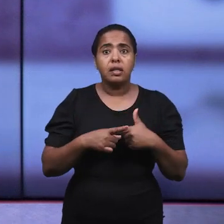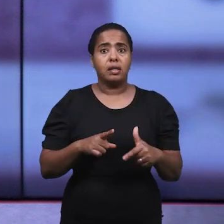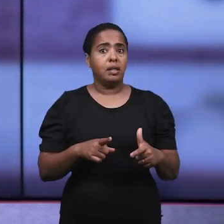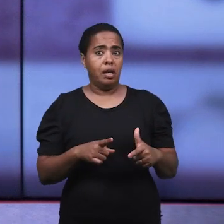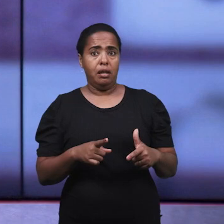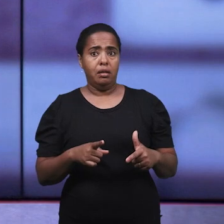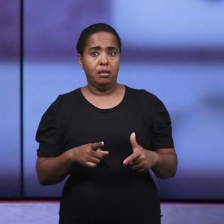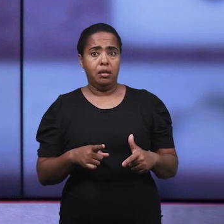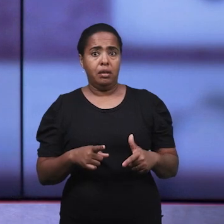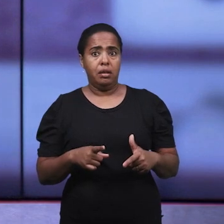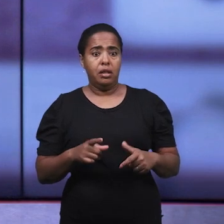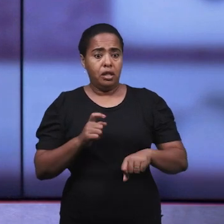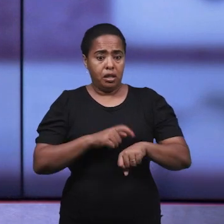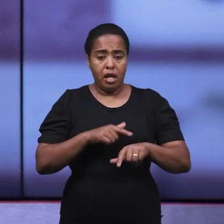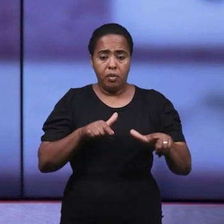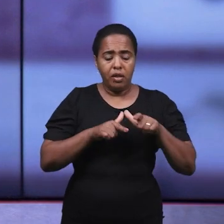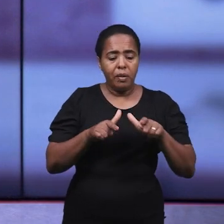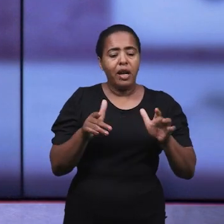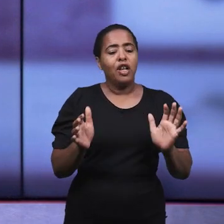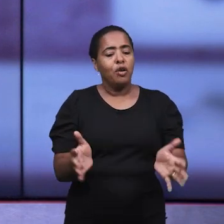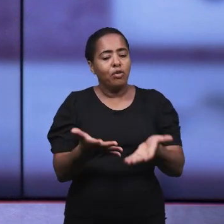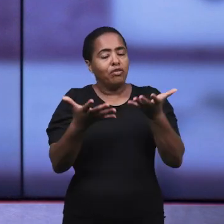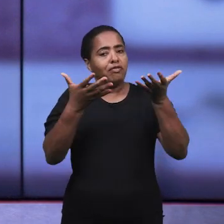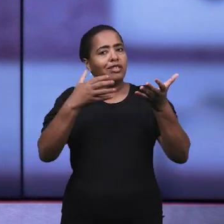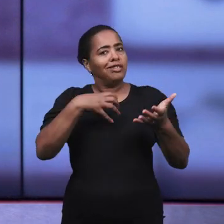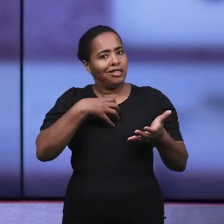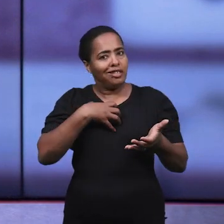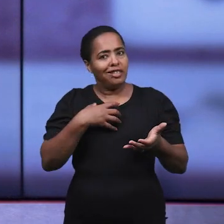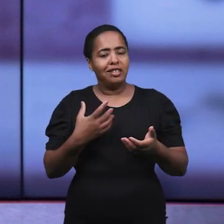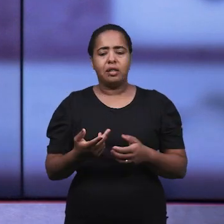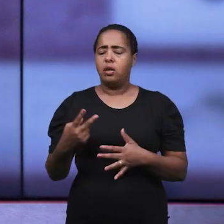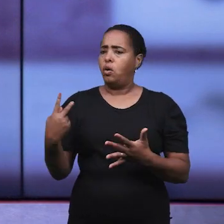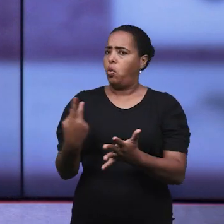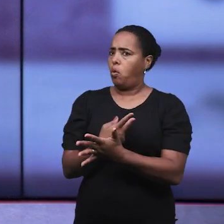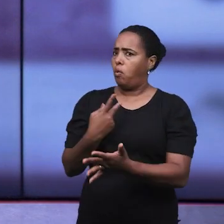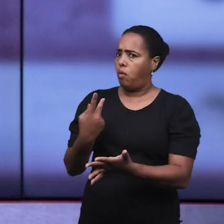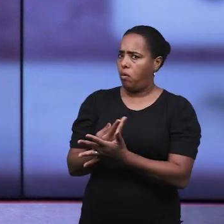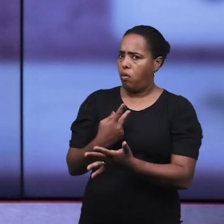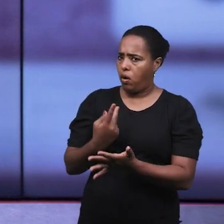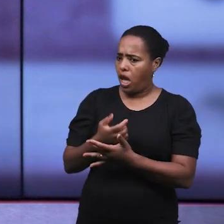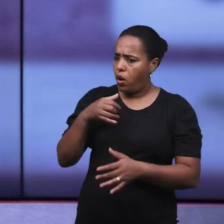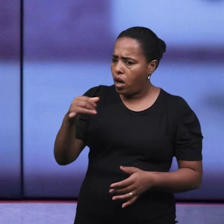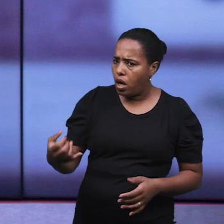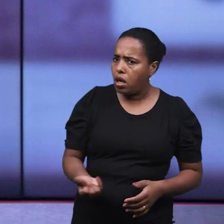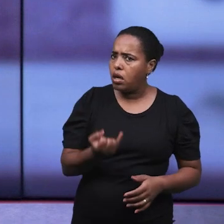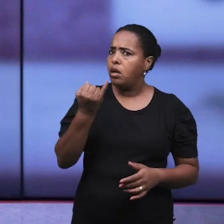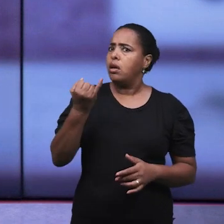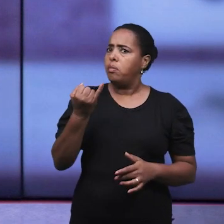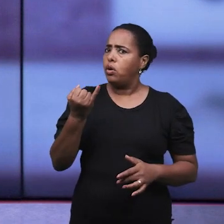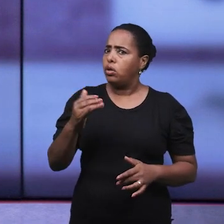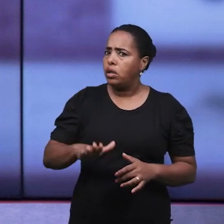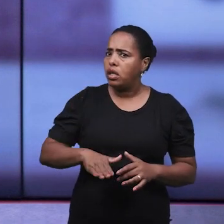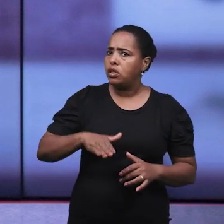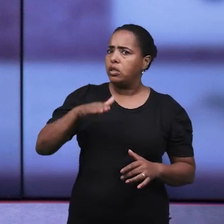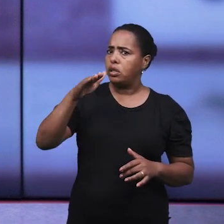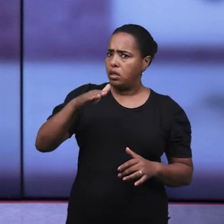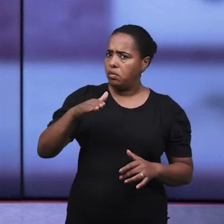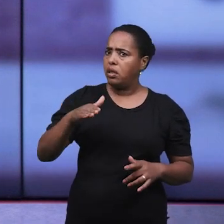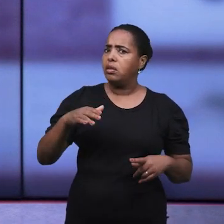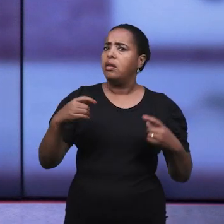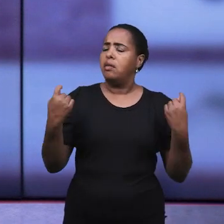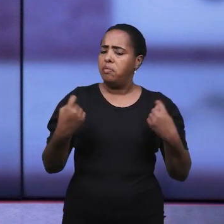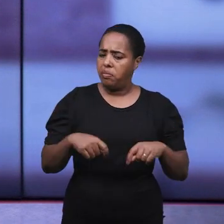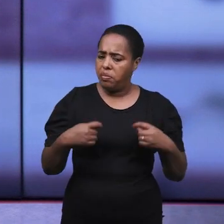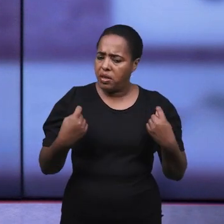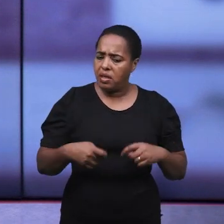le temps et le travail. Et ils se sont motivés pour cela. L'erreur devient une opportunité de croissance. Il